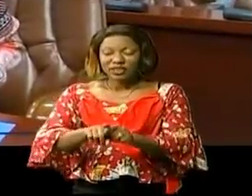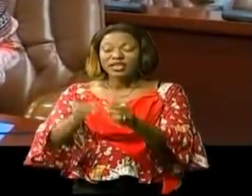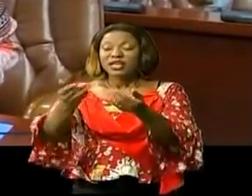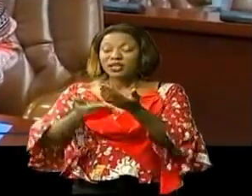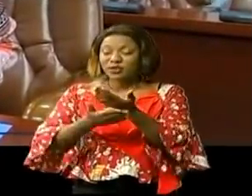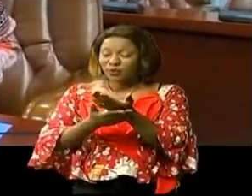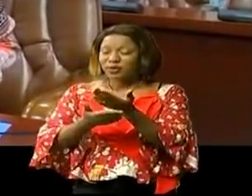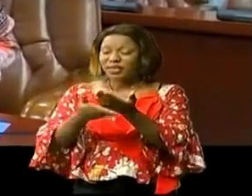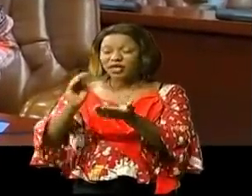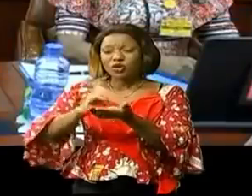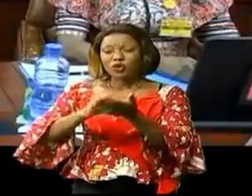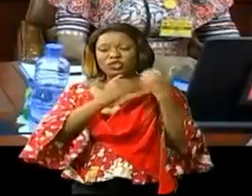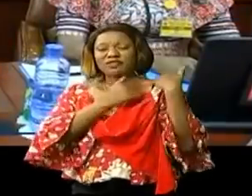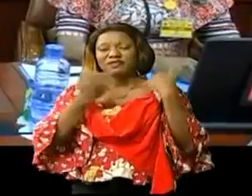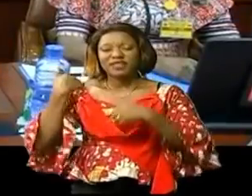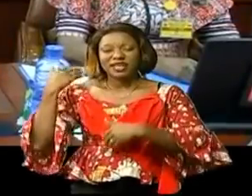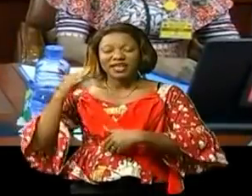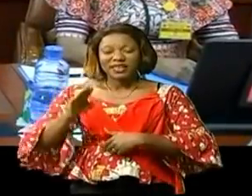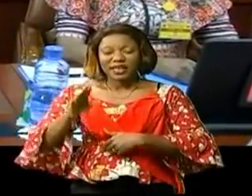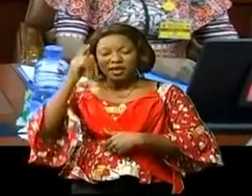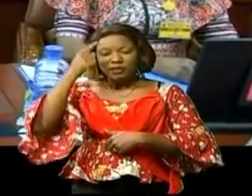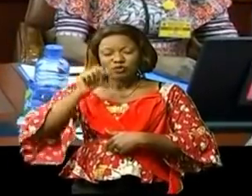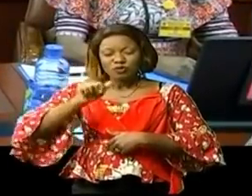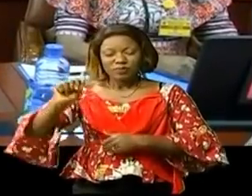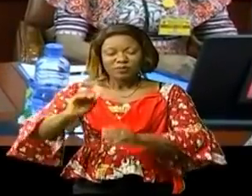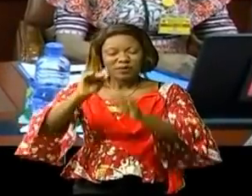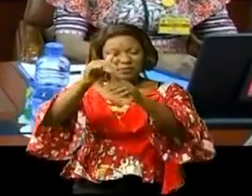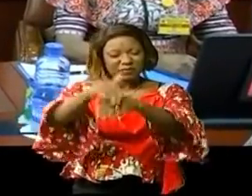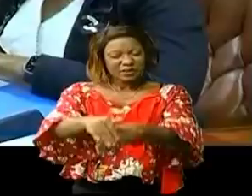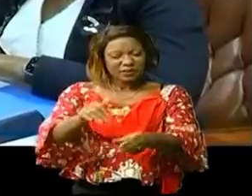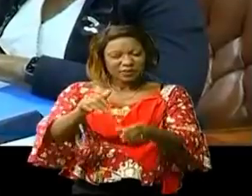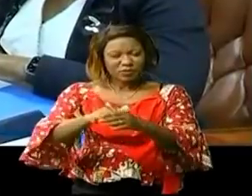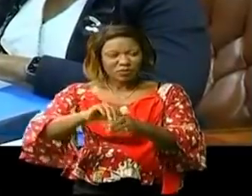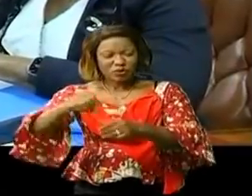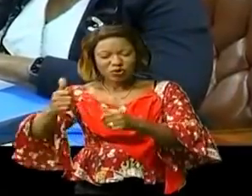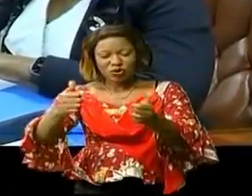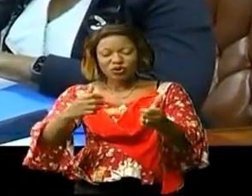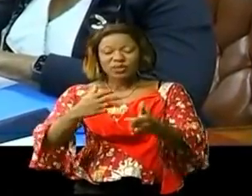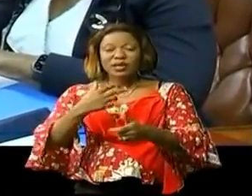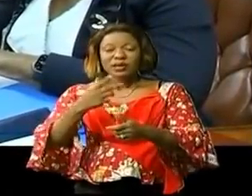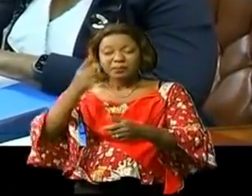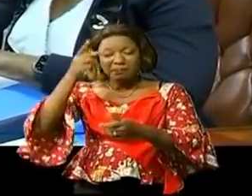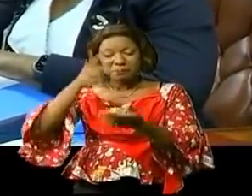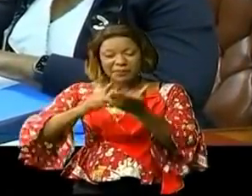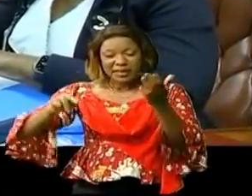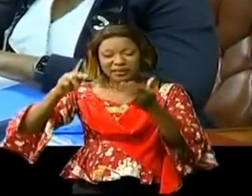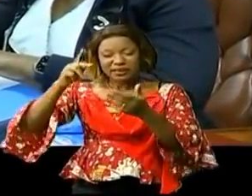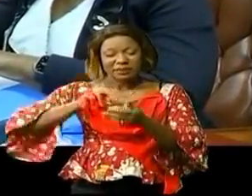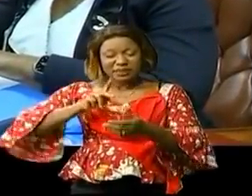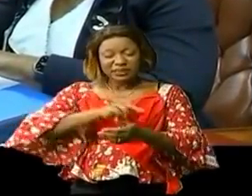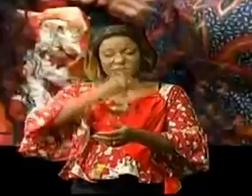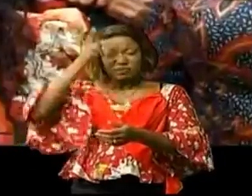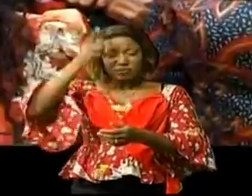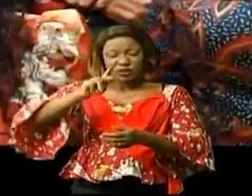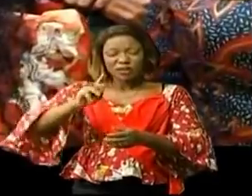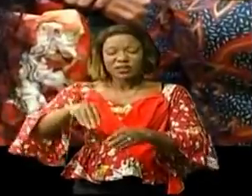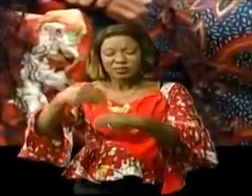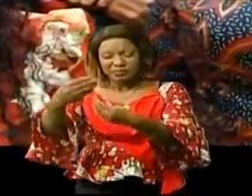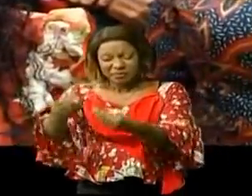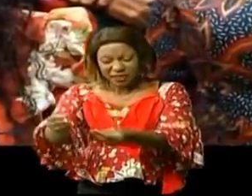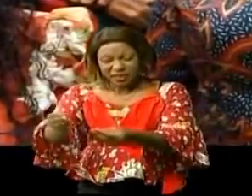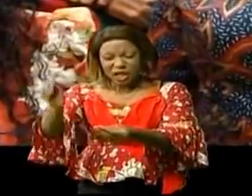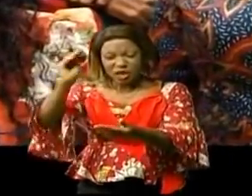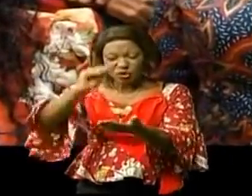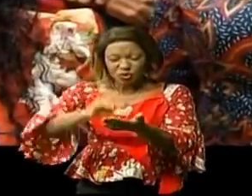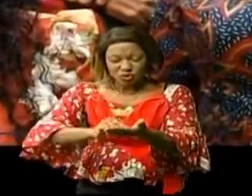le processus de la révision de la loi électorale pour contraindre les partis politiques et regroupements d'aligner plus de femmes. Il y a eu aussi